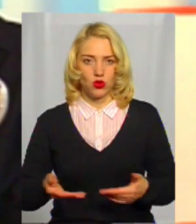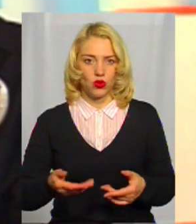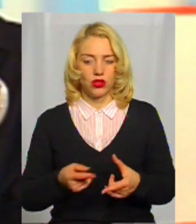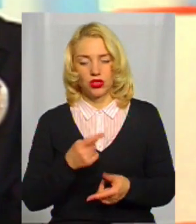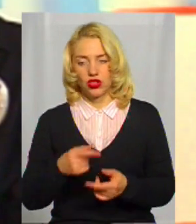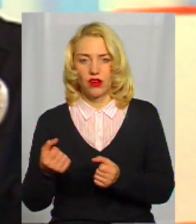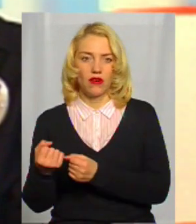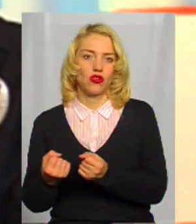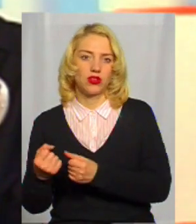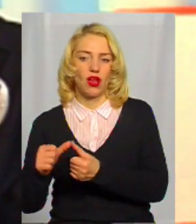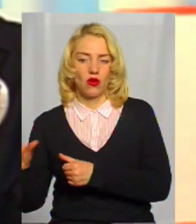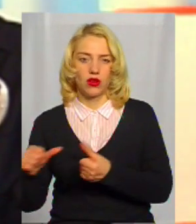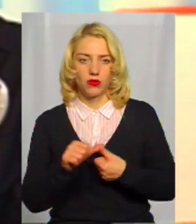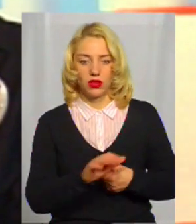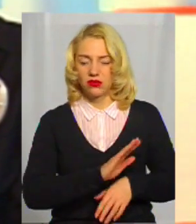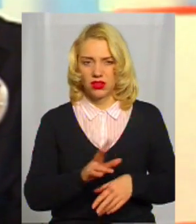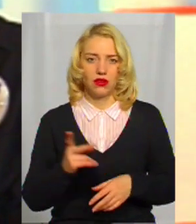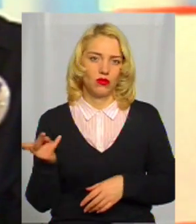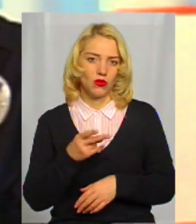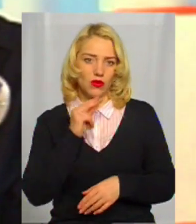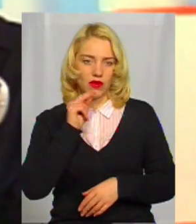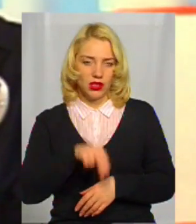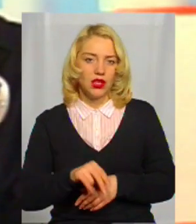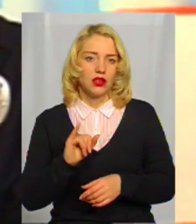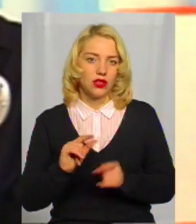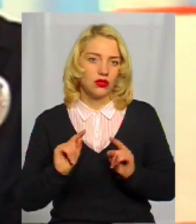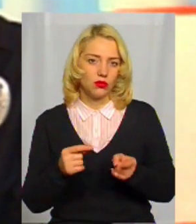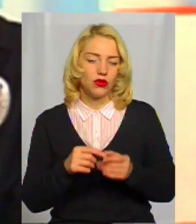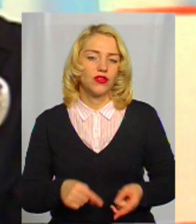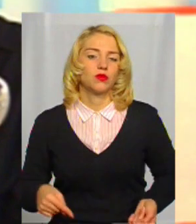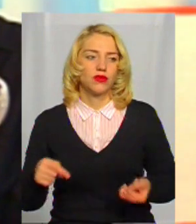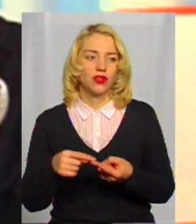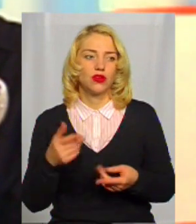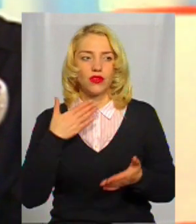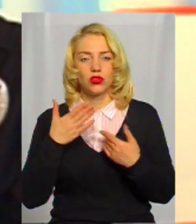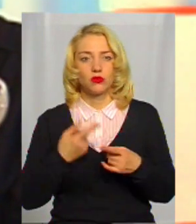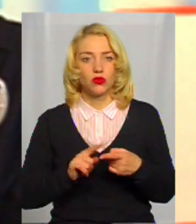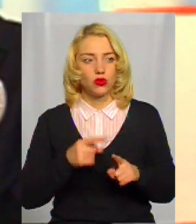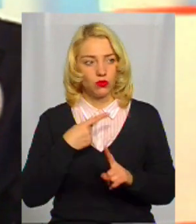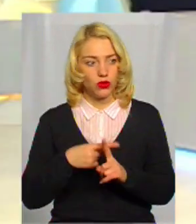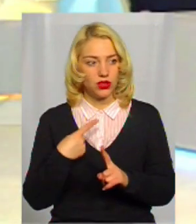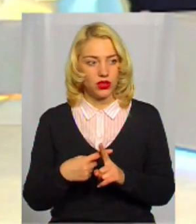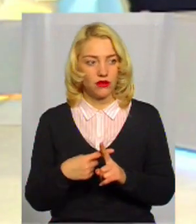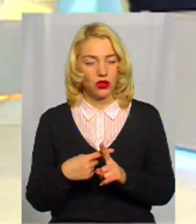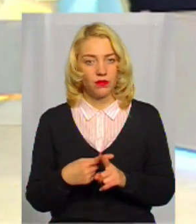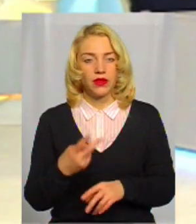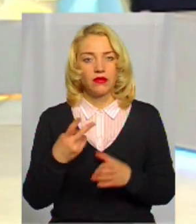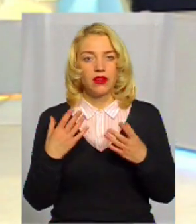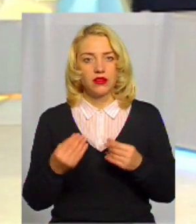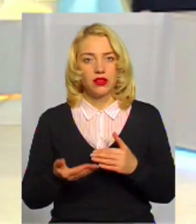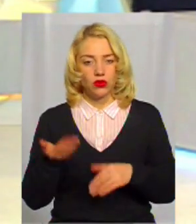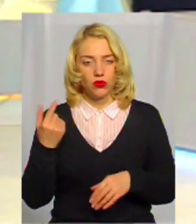з одного боку учасника, так і з іншого. Тому, відповідно, відносимося до цього позитивно. Два дні тому